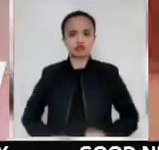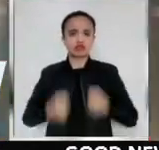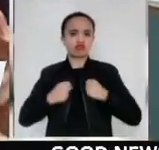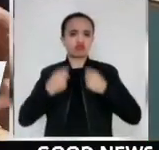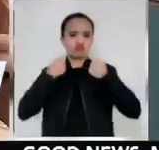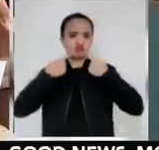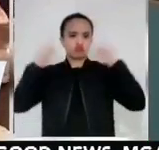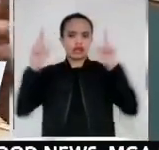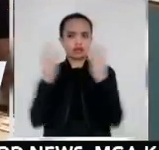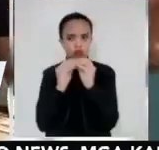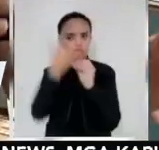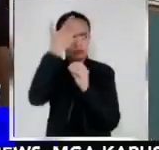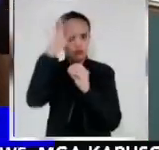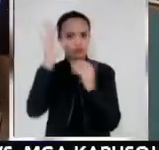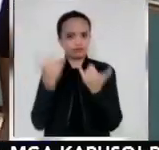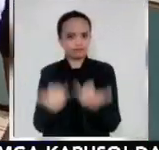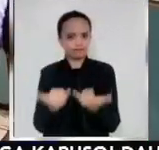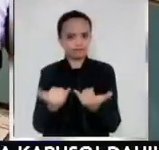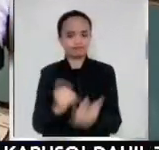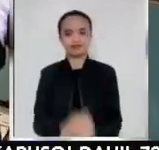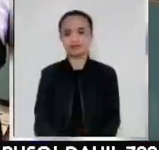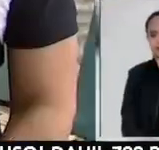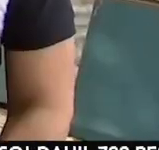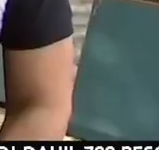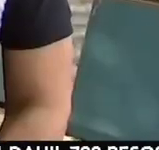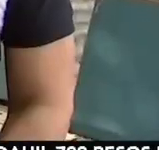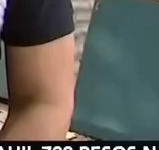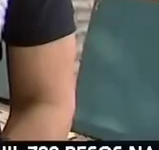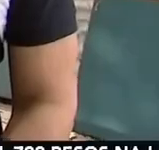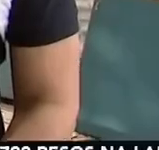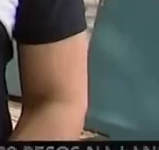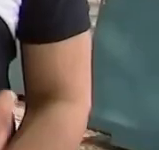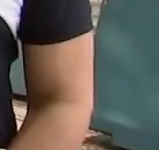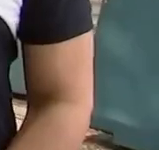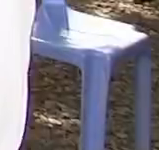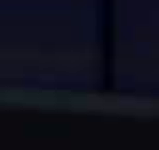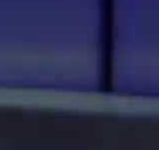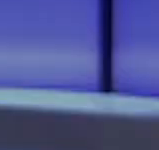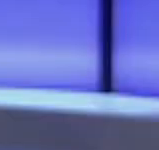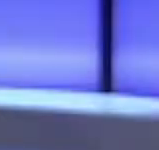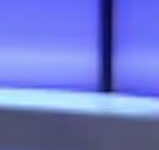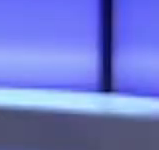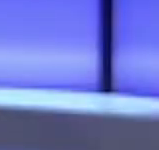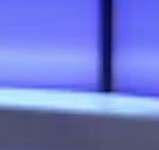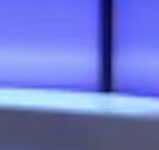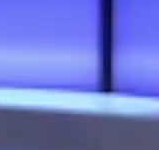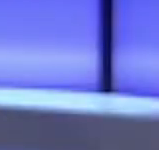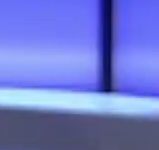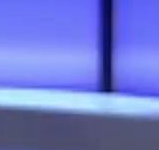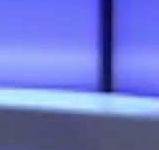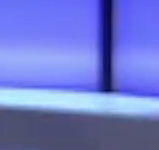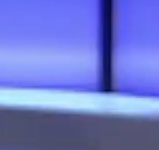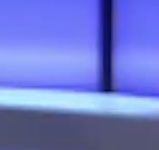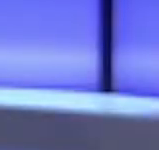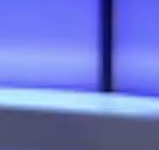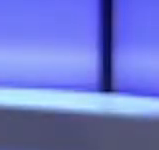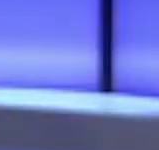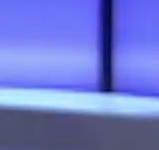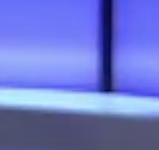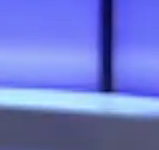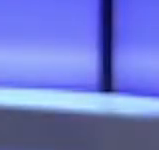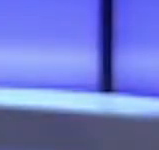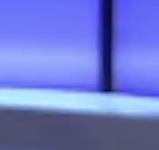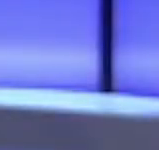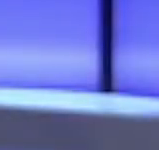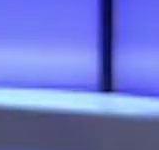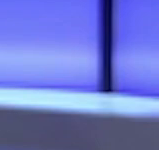ngayon. Nelson Canlas, updated sa Showbiz Happenings. Good news mga kapuso! Maaari niyong mapanood